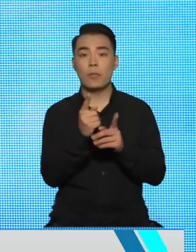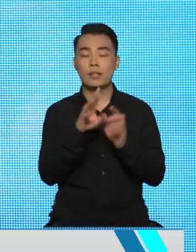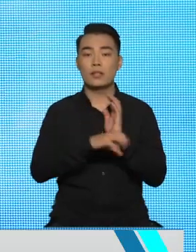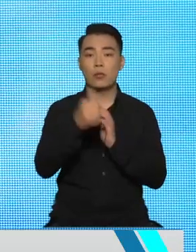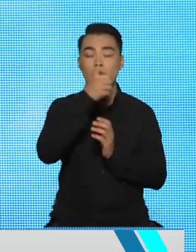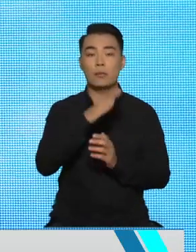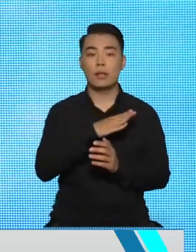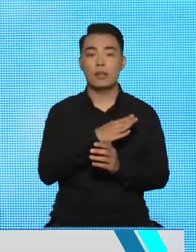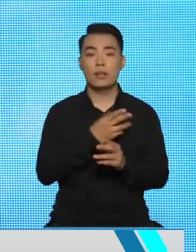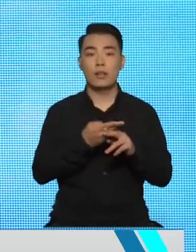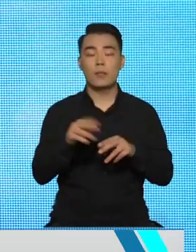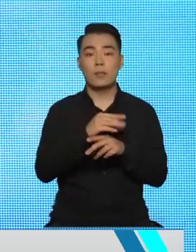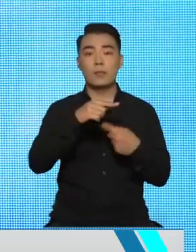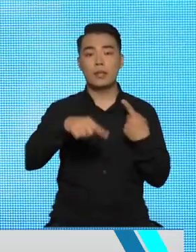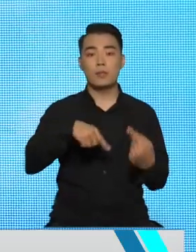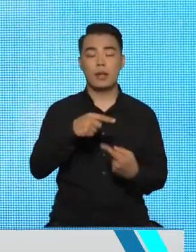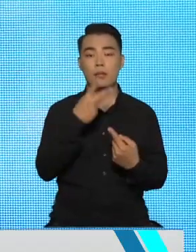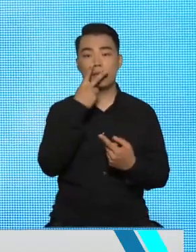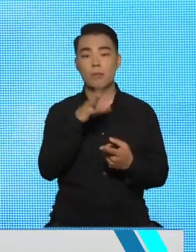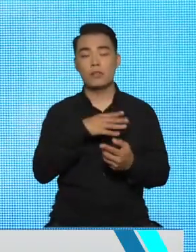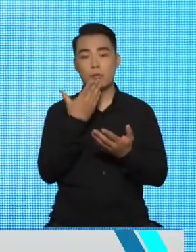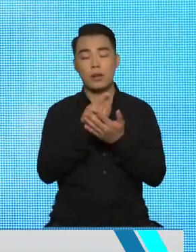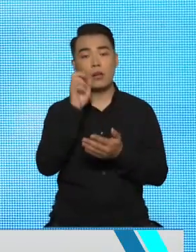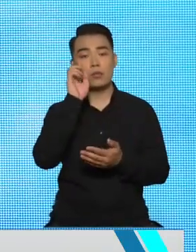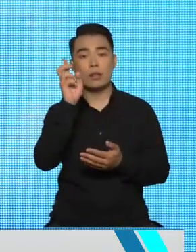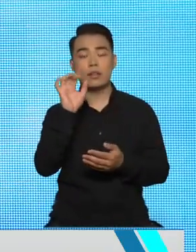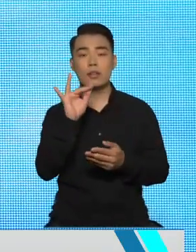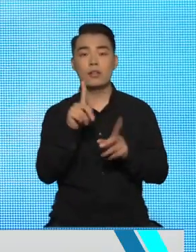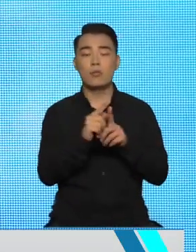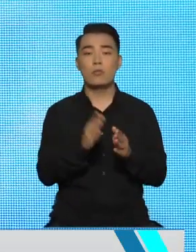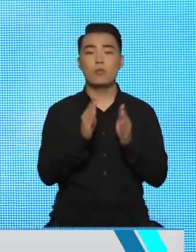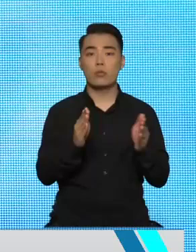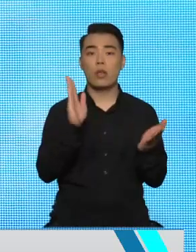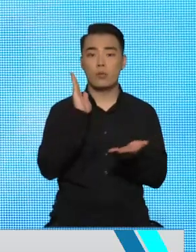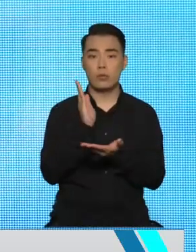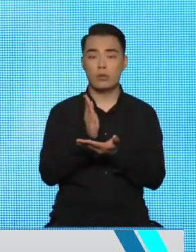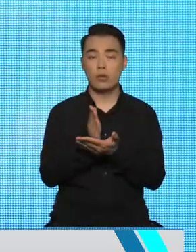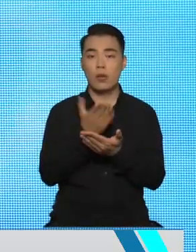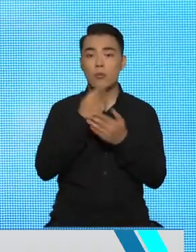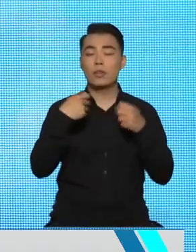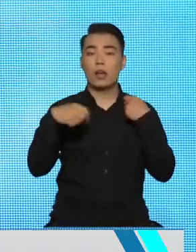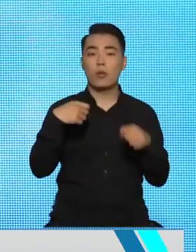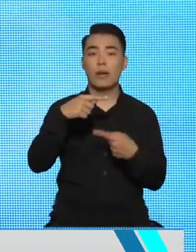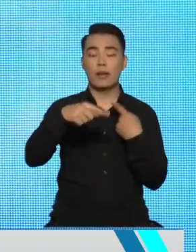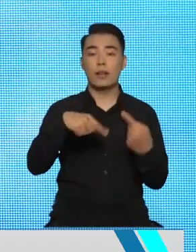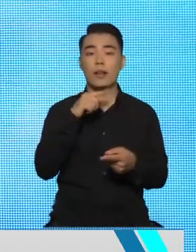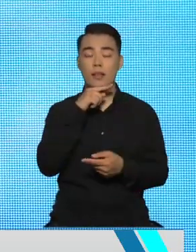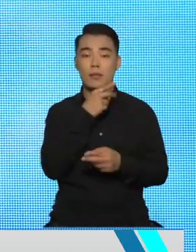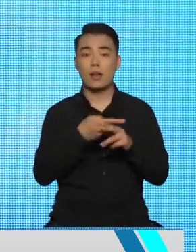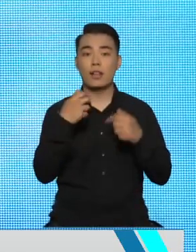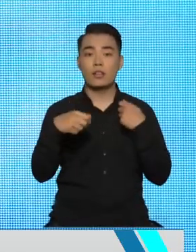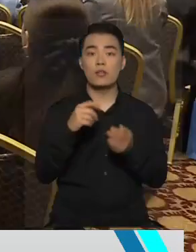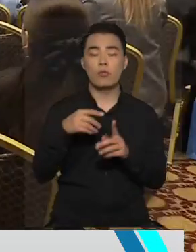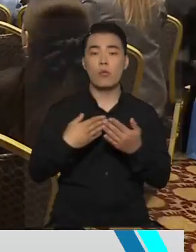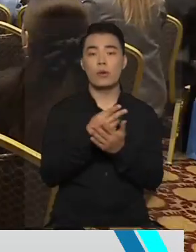момент 200 совместных предприятий оперируют в нашей стране, и это количество будет увеличиваться. В наши торгово-экономические отношения также добавлялись